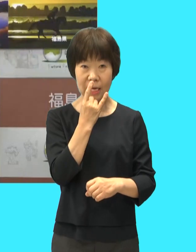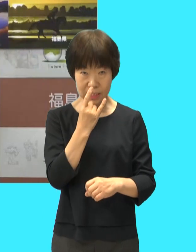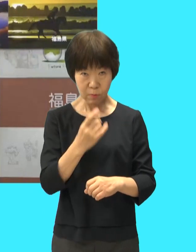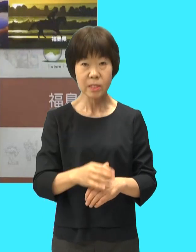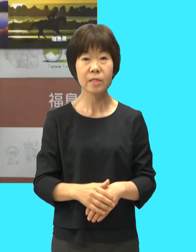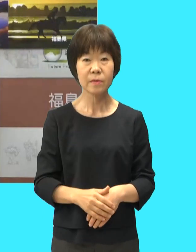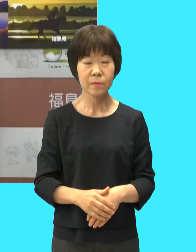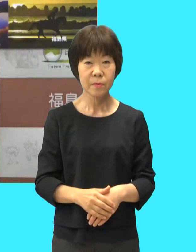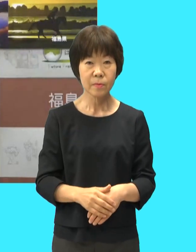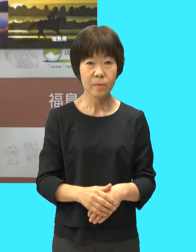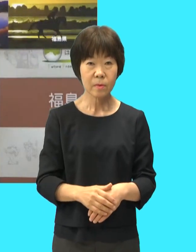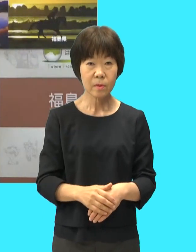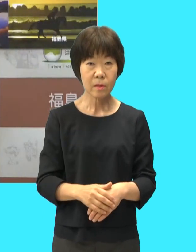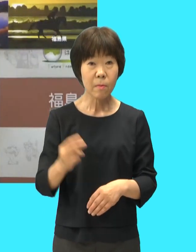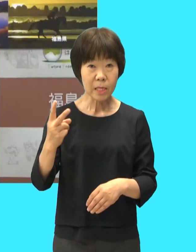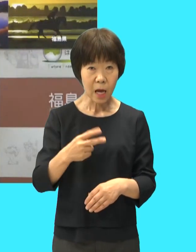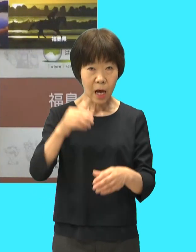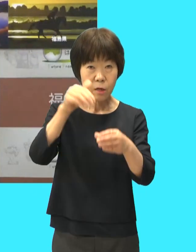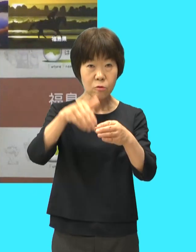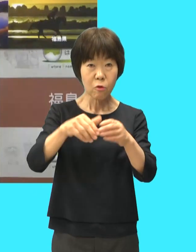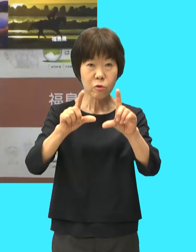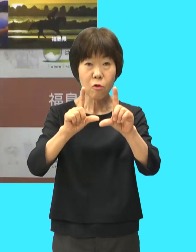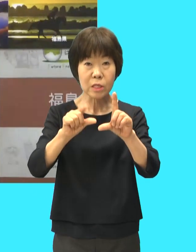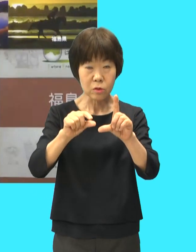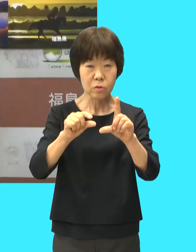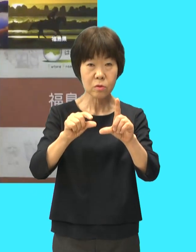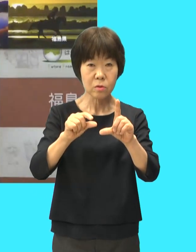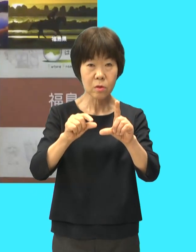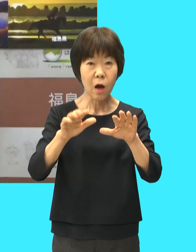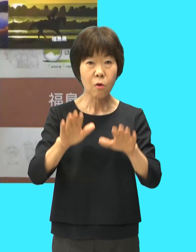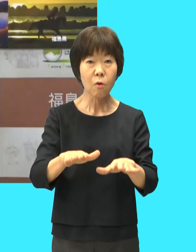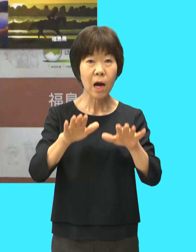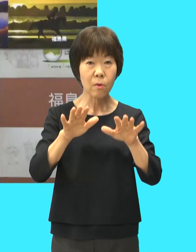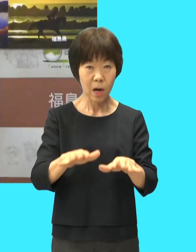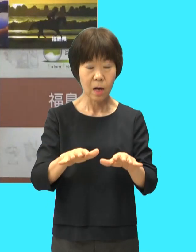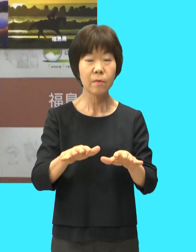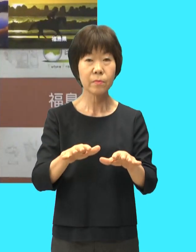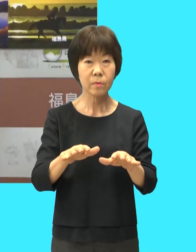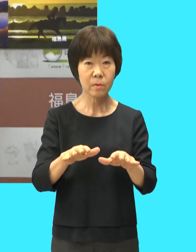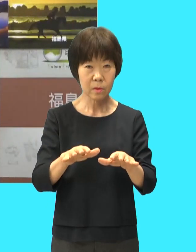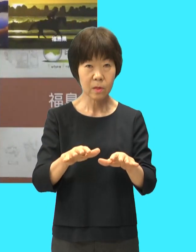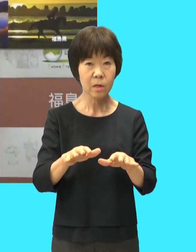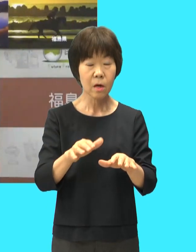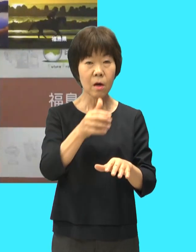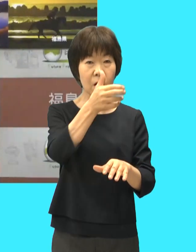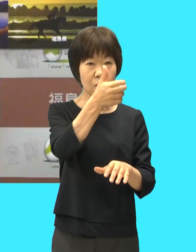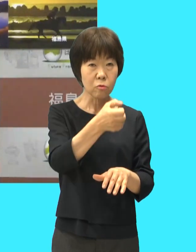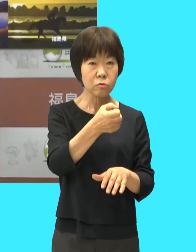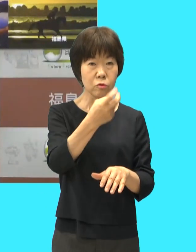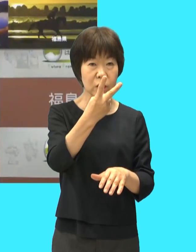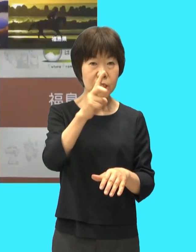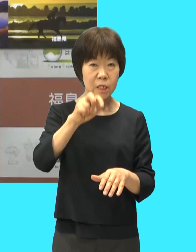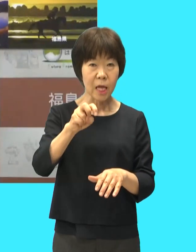おりますまた投票率でありますが今回の参議院選の投票率は